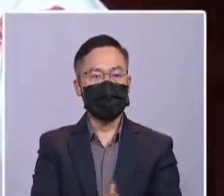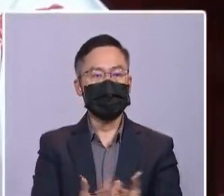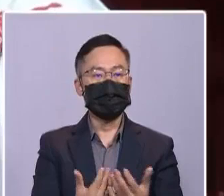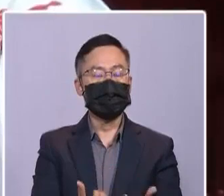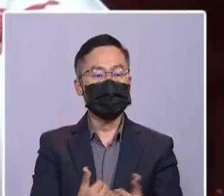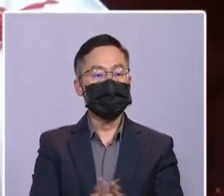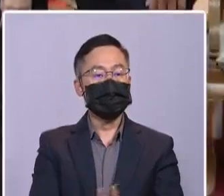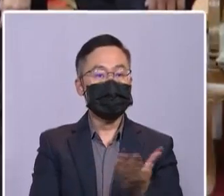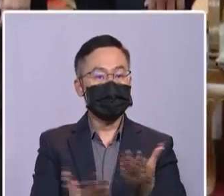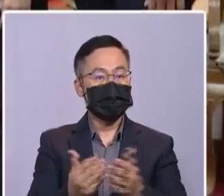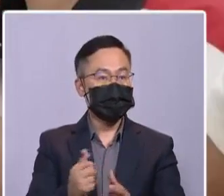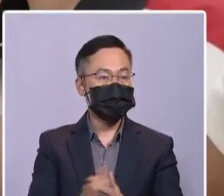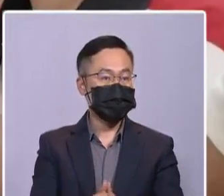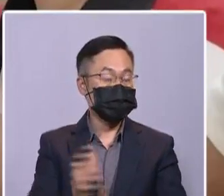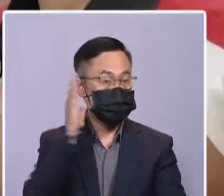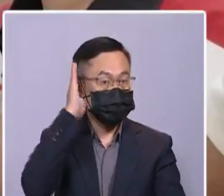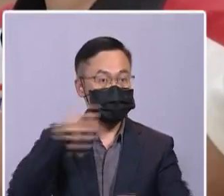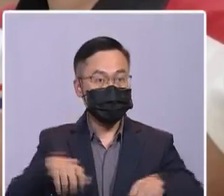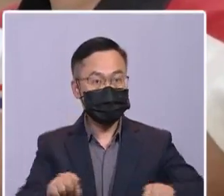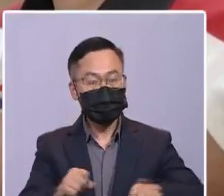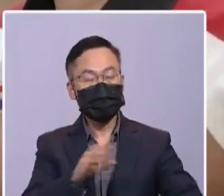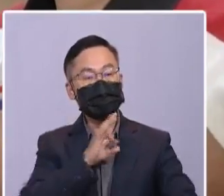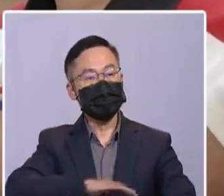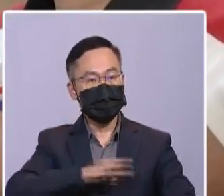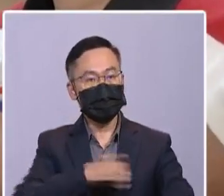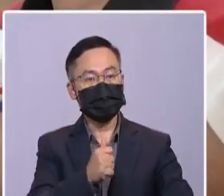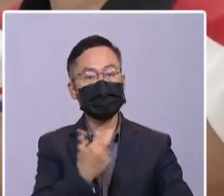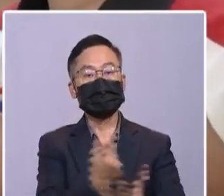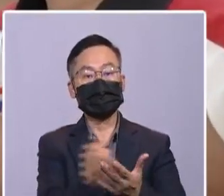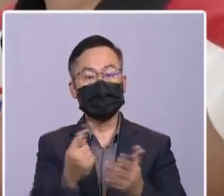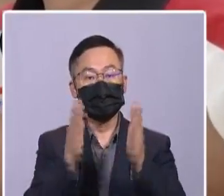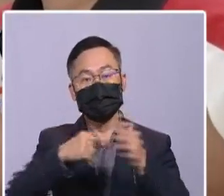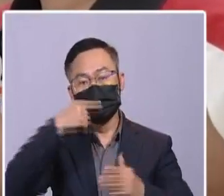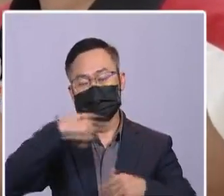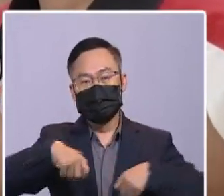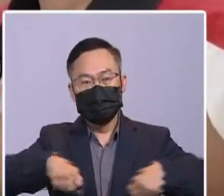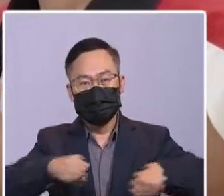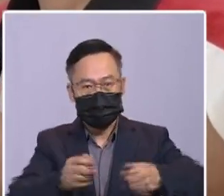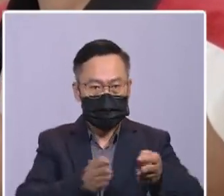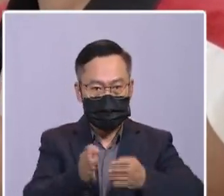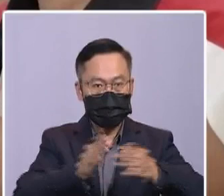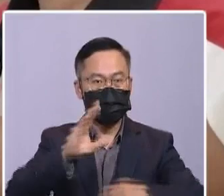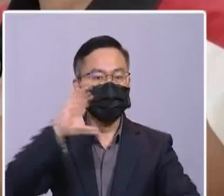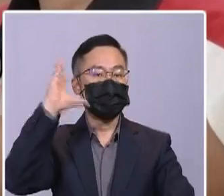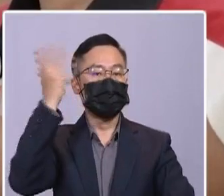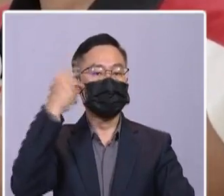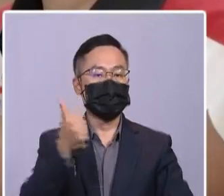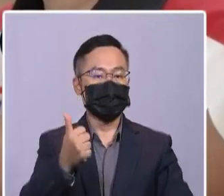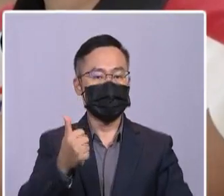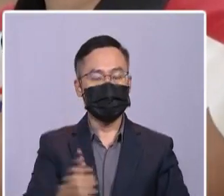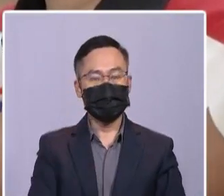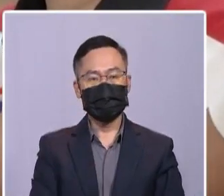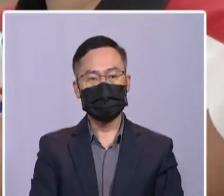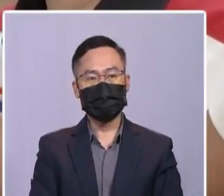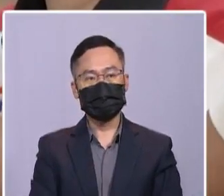จะสมเกียรติก็เปิดเผยว่ารู้สึกภูมิใจครับที่ได้เป็นตัวแทนคนไทยไปสร้างชื่อเสียงระดับโลกครับ